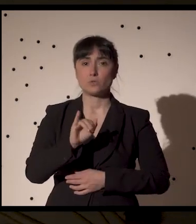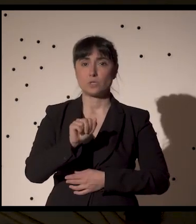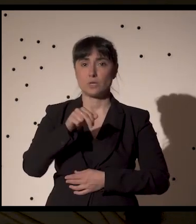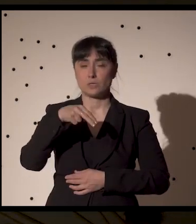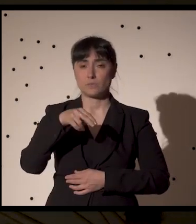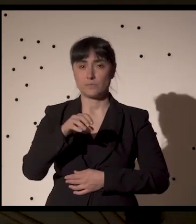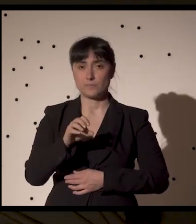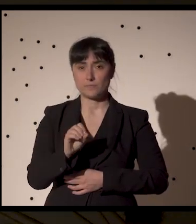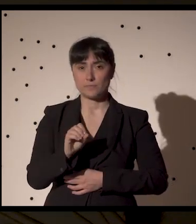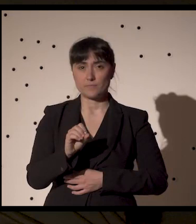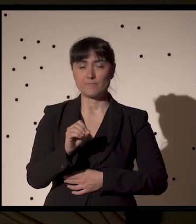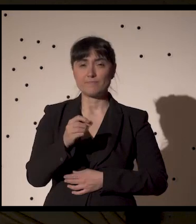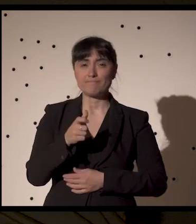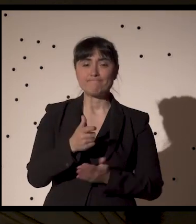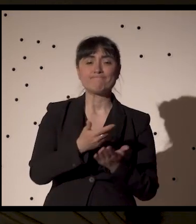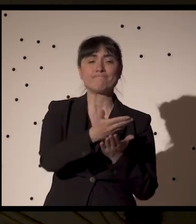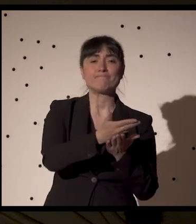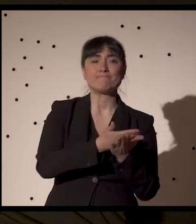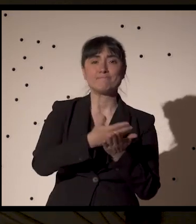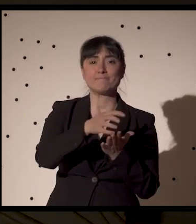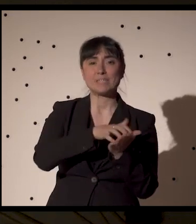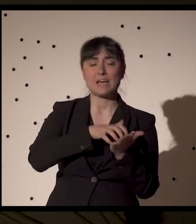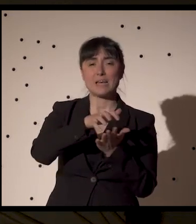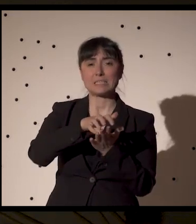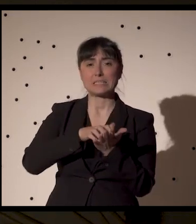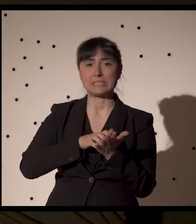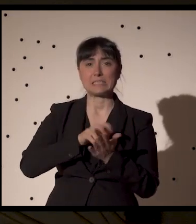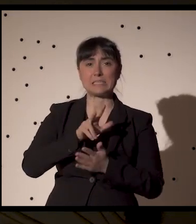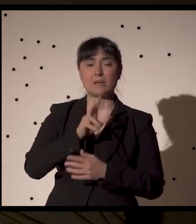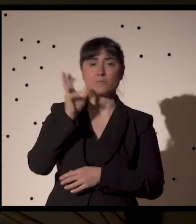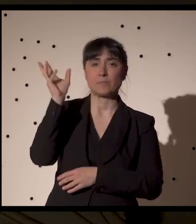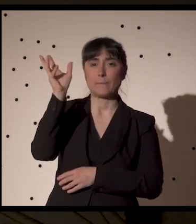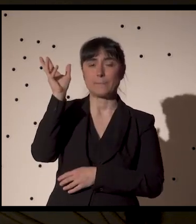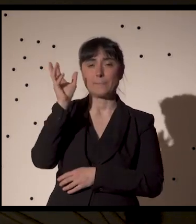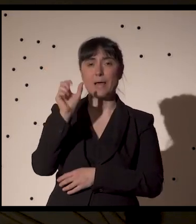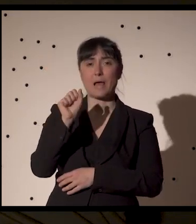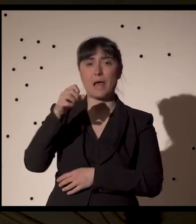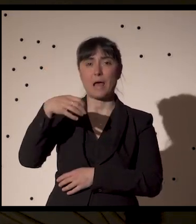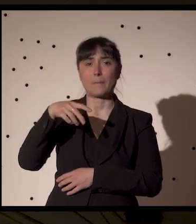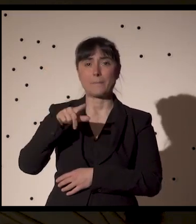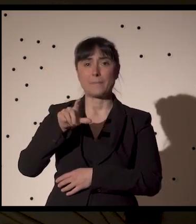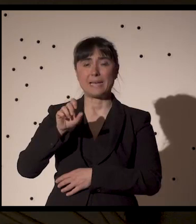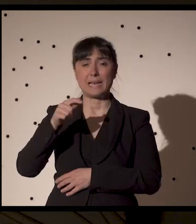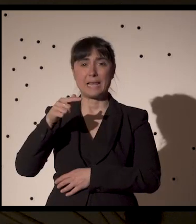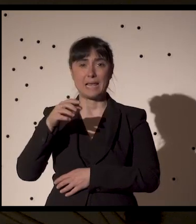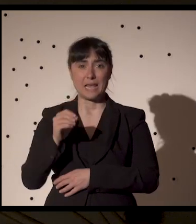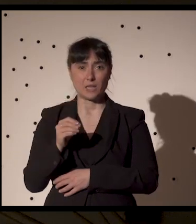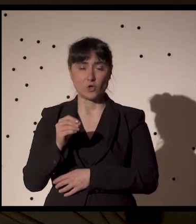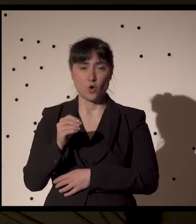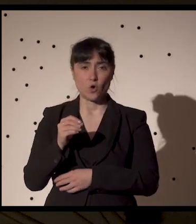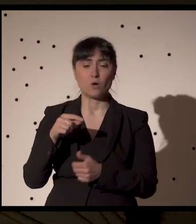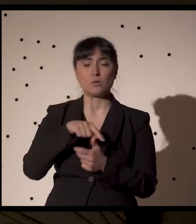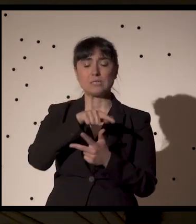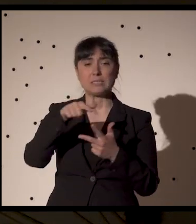stesure del mito di Amleto da parte di Testori ottenuto il post Hamlet e la sceneggiatura